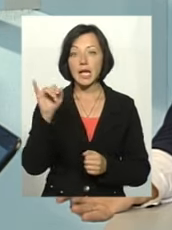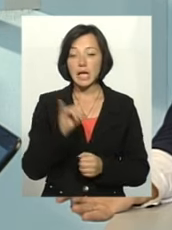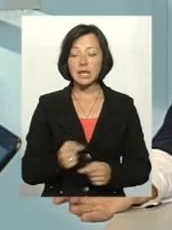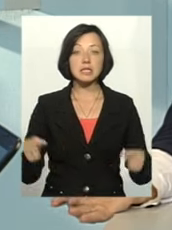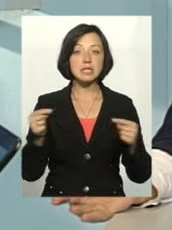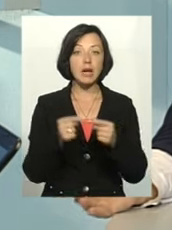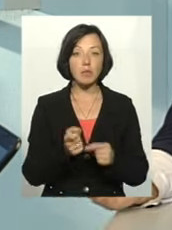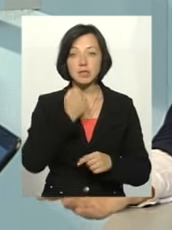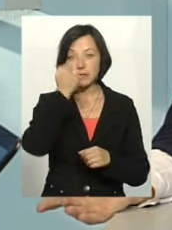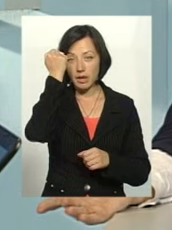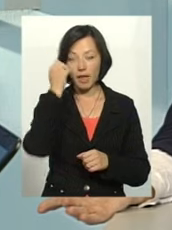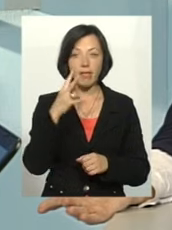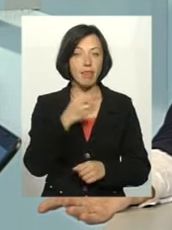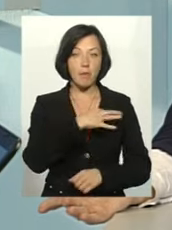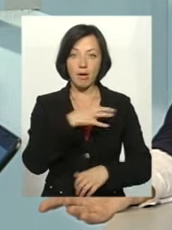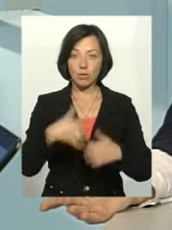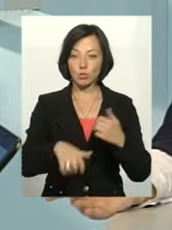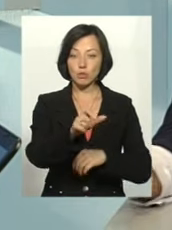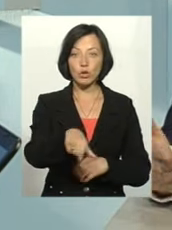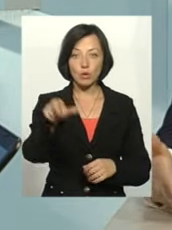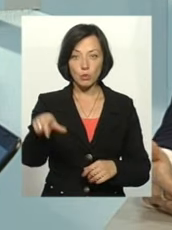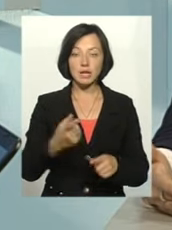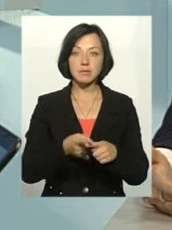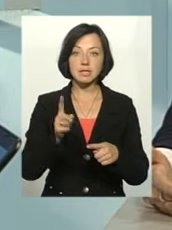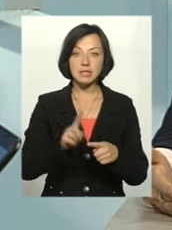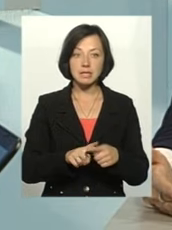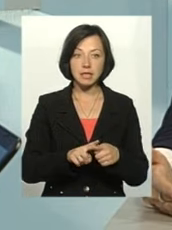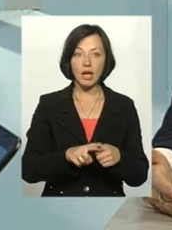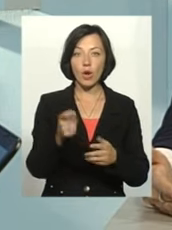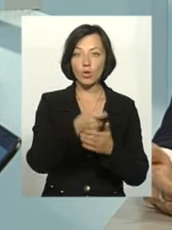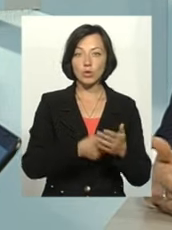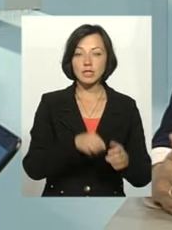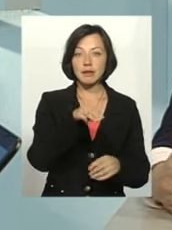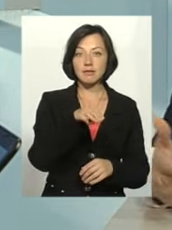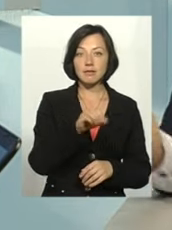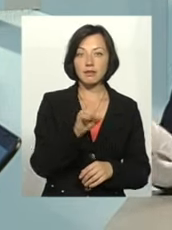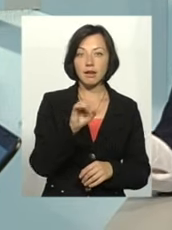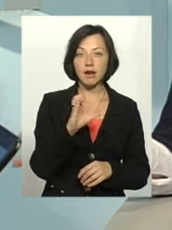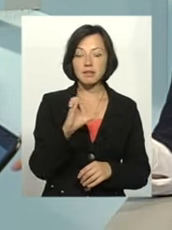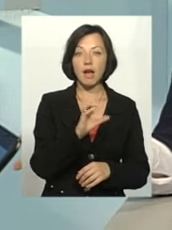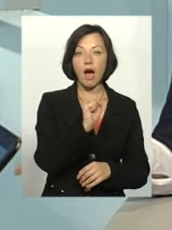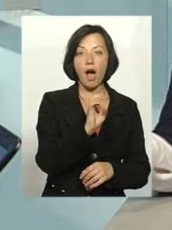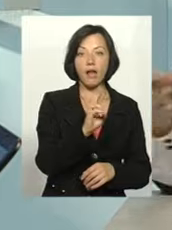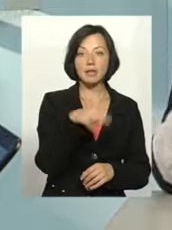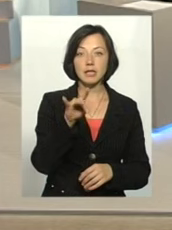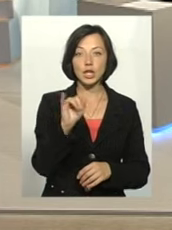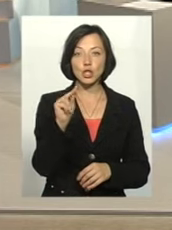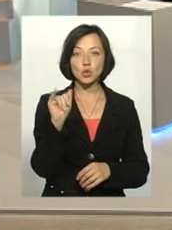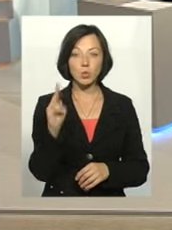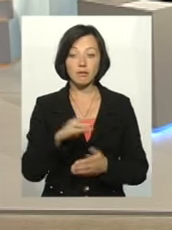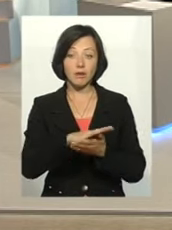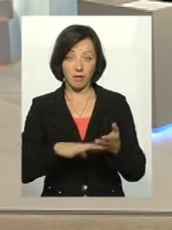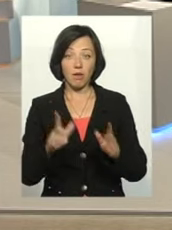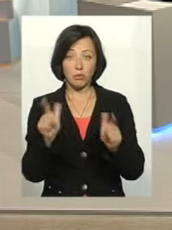саме завдяки от небайдужим людям, цей художник Тарас Андрійчук, який надалі готовий співпрацювати. Тобто